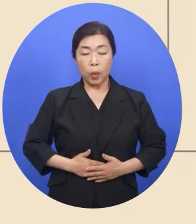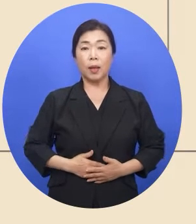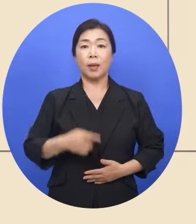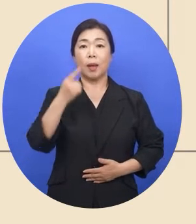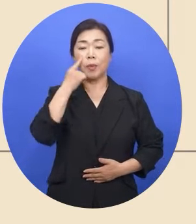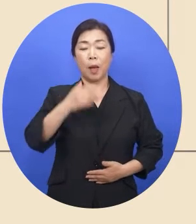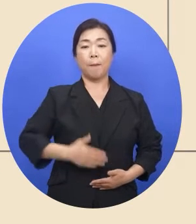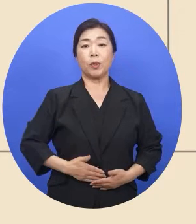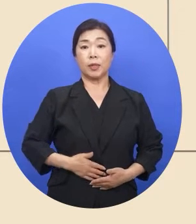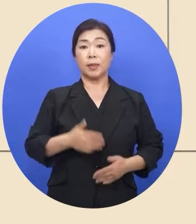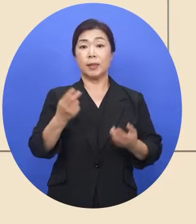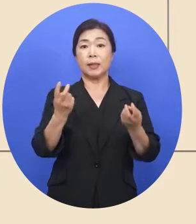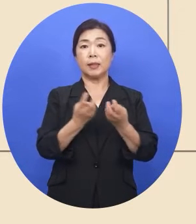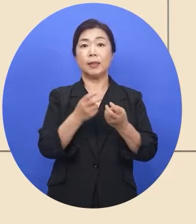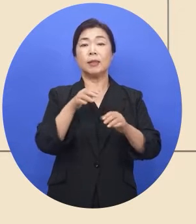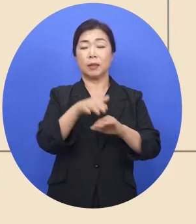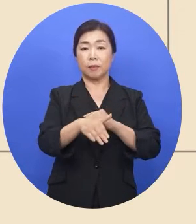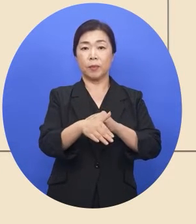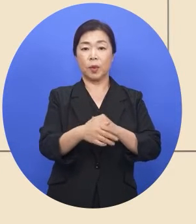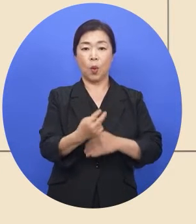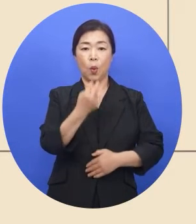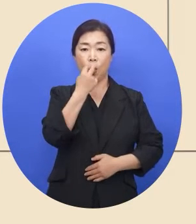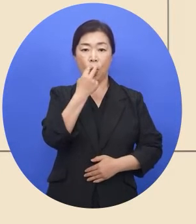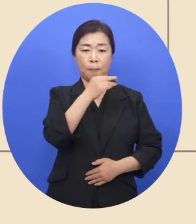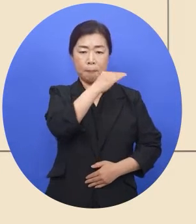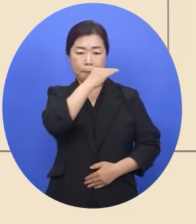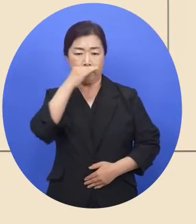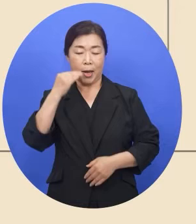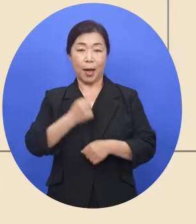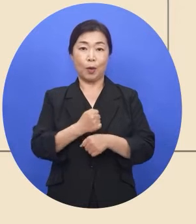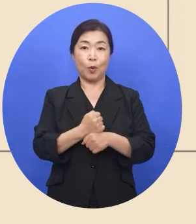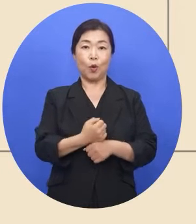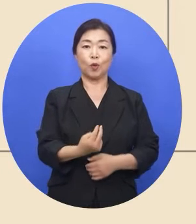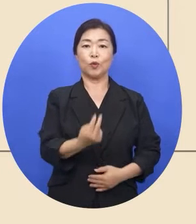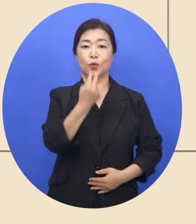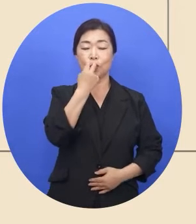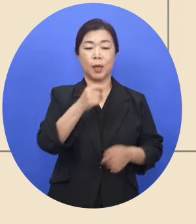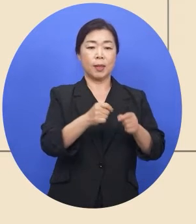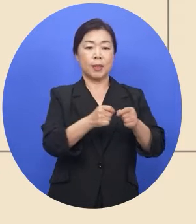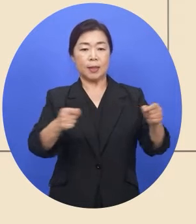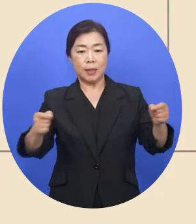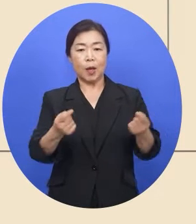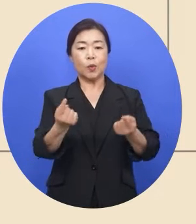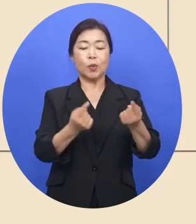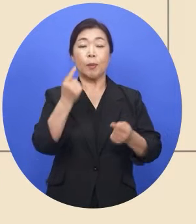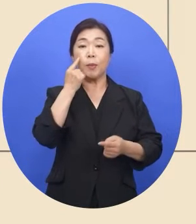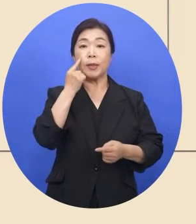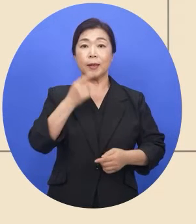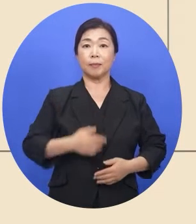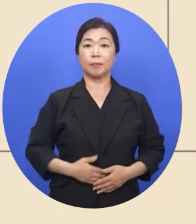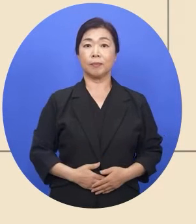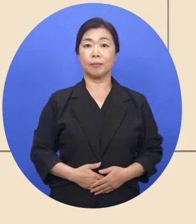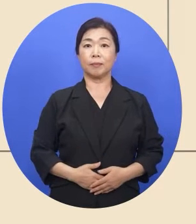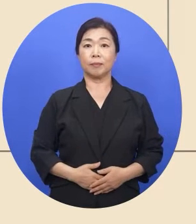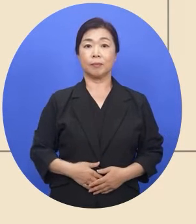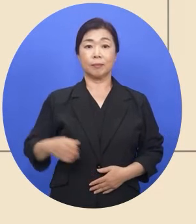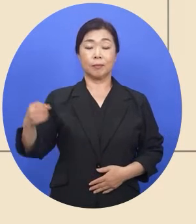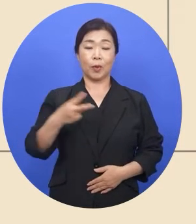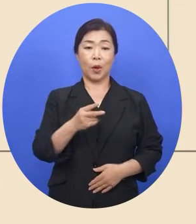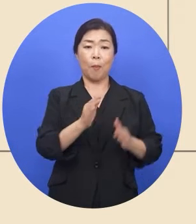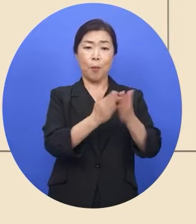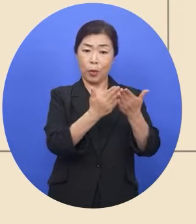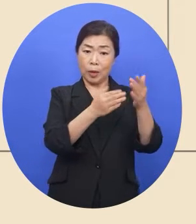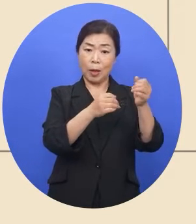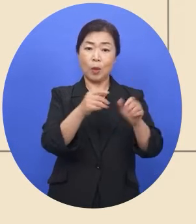보낸 복식 호흡으로 호흡을 가다듬고 숨의 길이를 늘려보겠습니다.